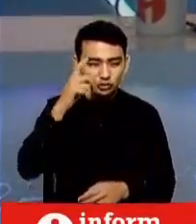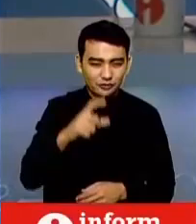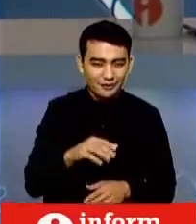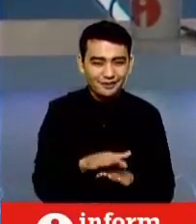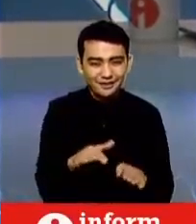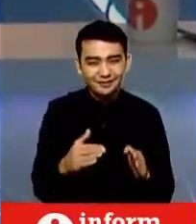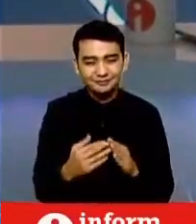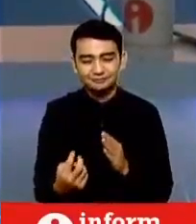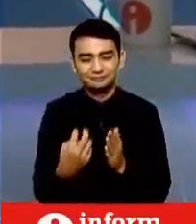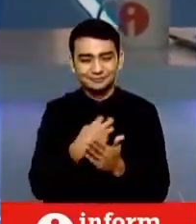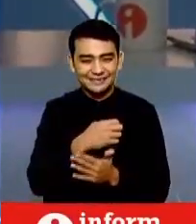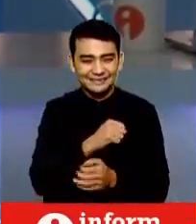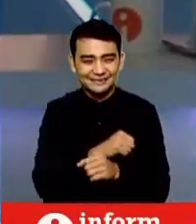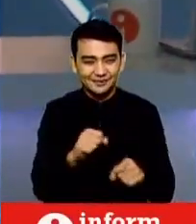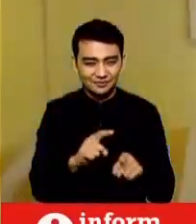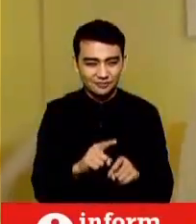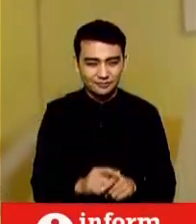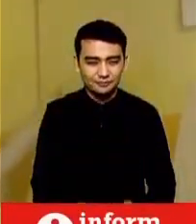аумағына кіруіне жол бермейді.